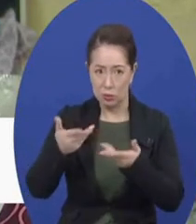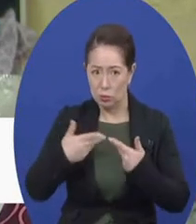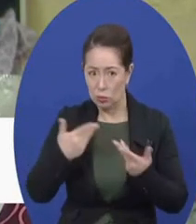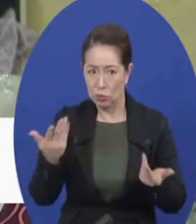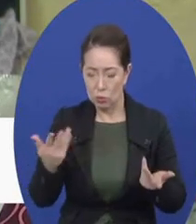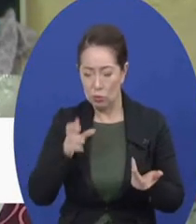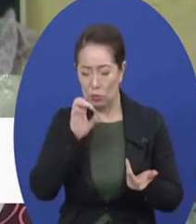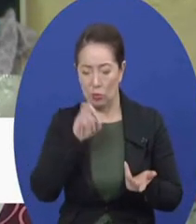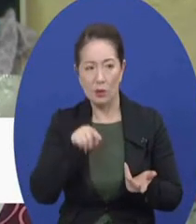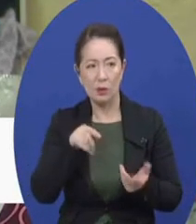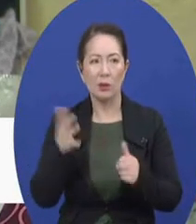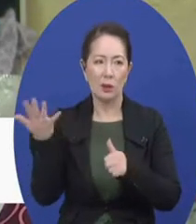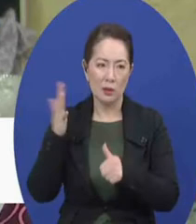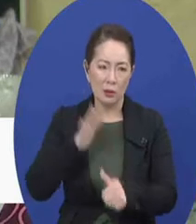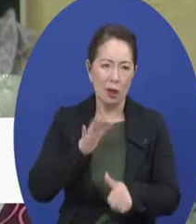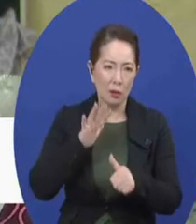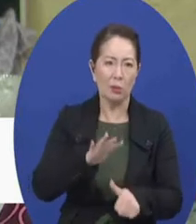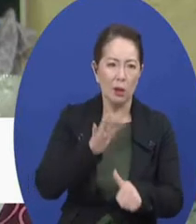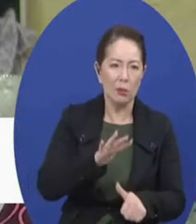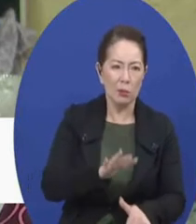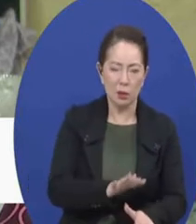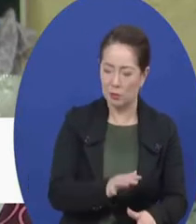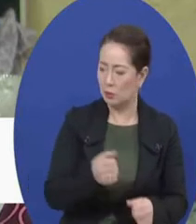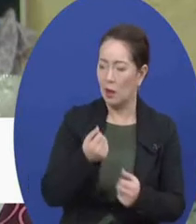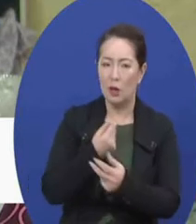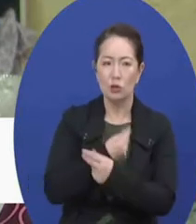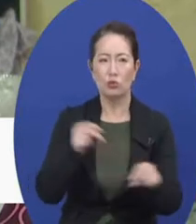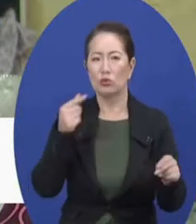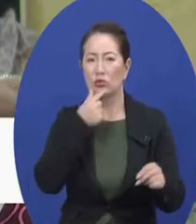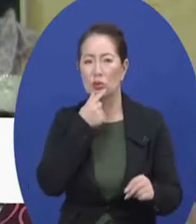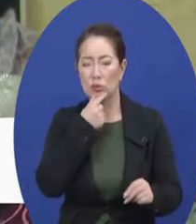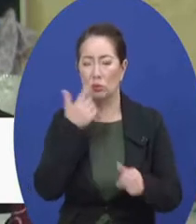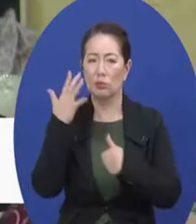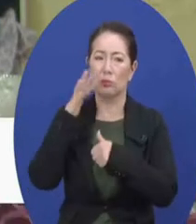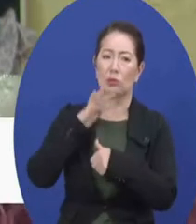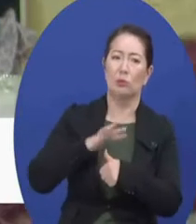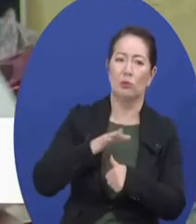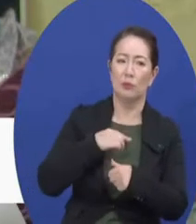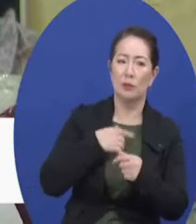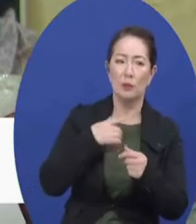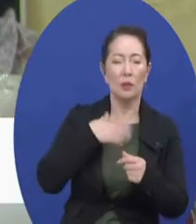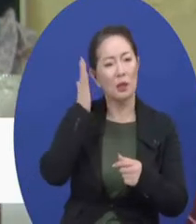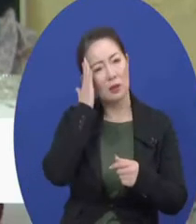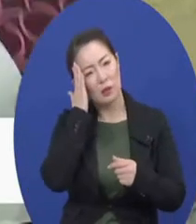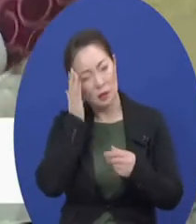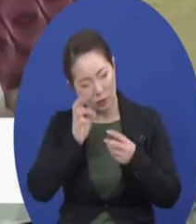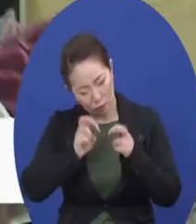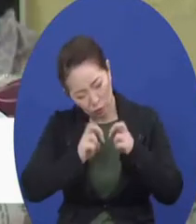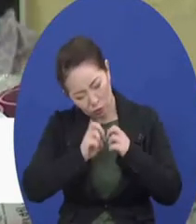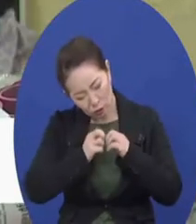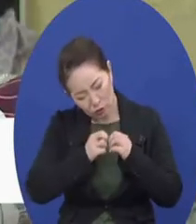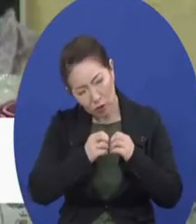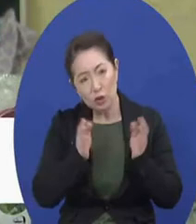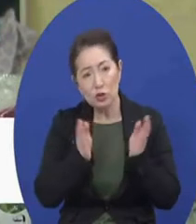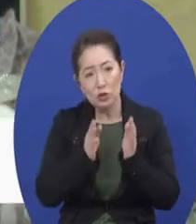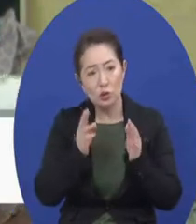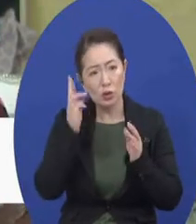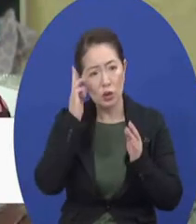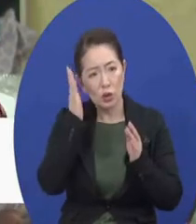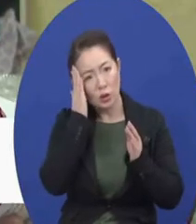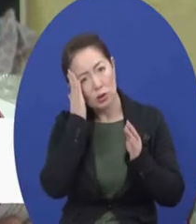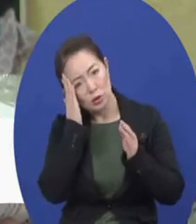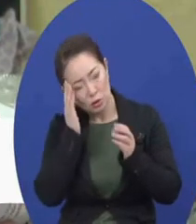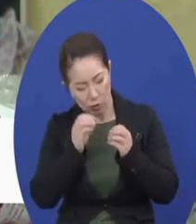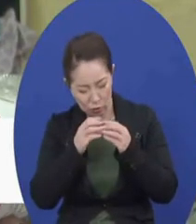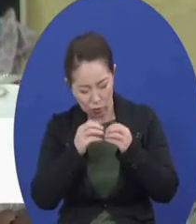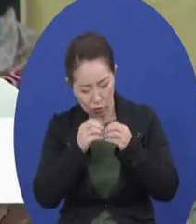бол бид нэр энэ дарамтнаас юрдээс гарахгүй байна. Яг тэгэхээр би ингээл нэг дэр үйлдвэрлэж энэ жижигхэн дэр бүтээх гэж